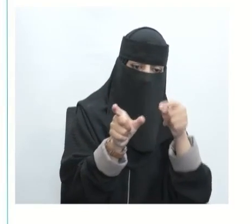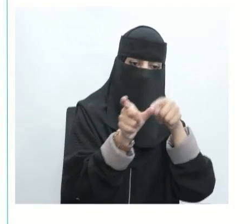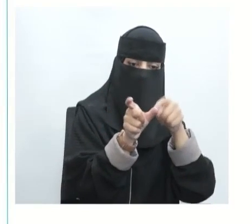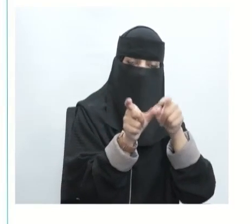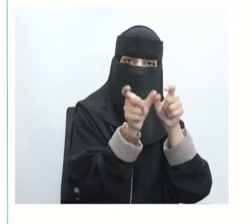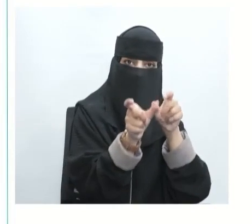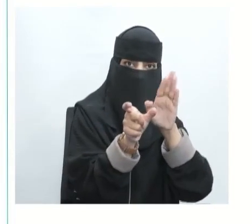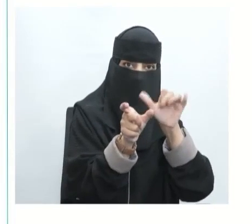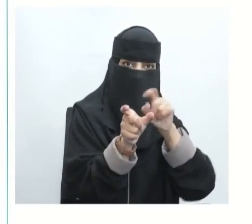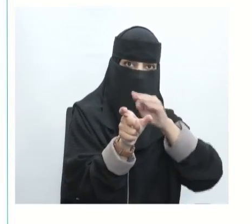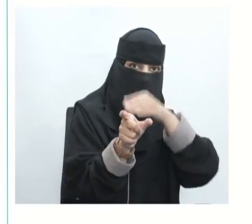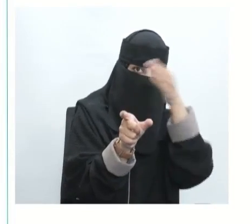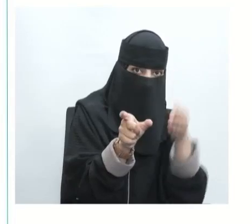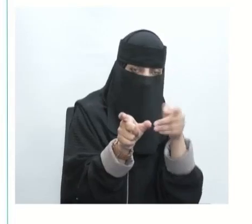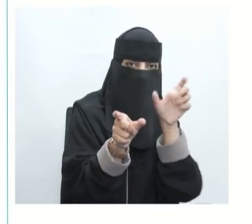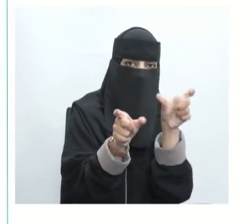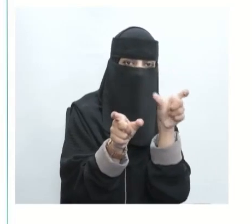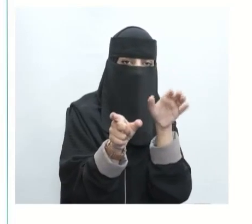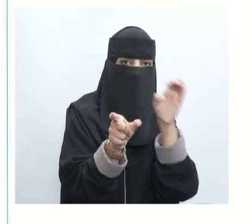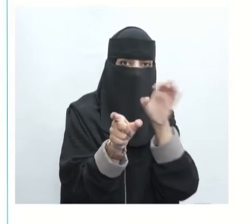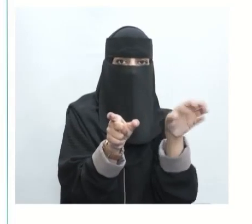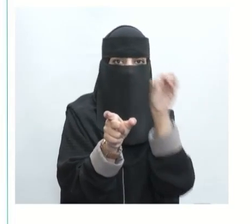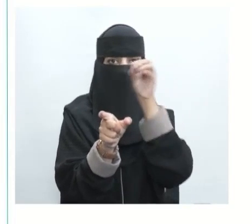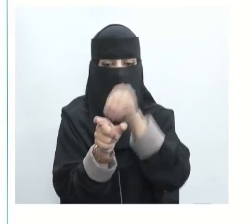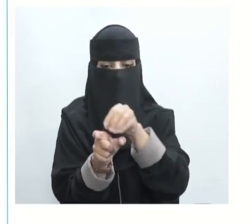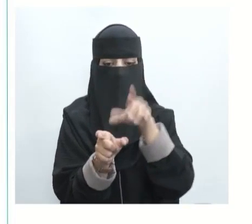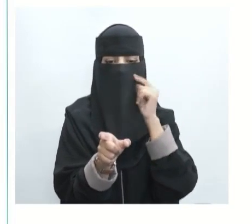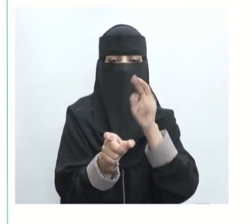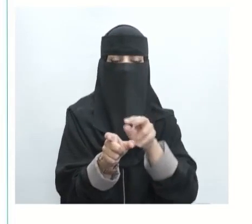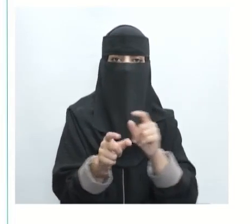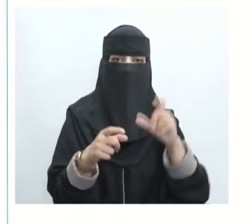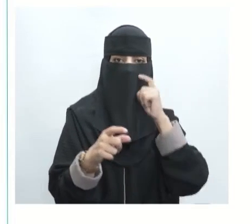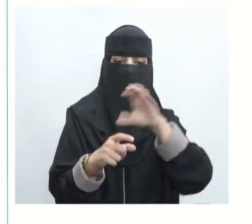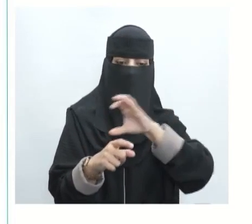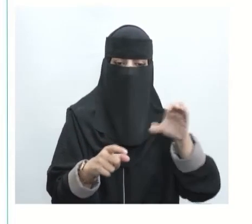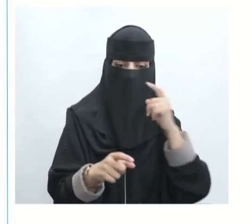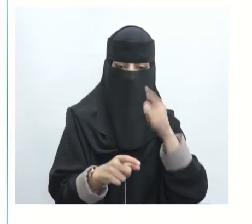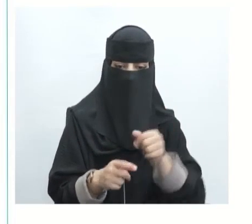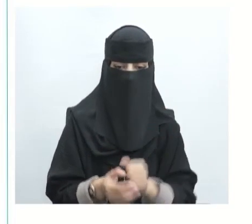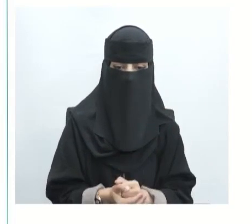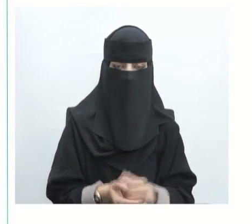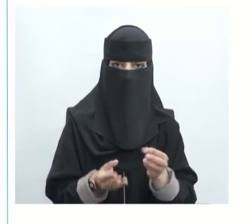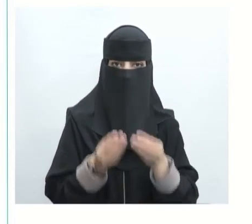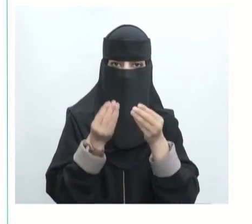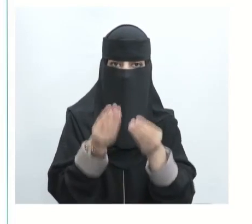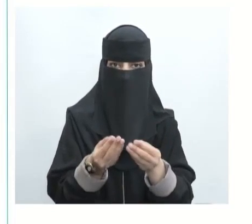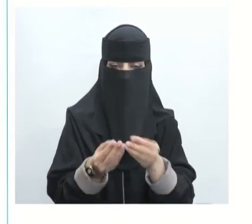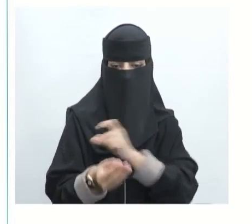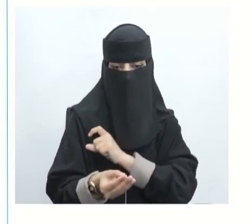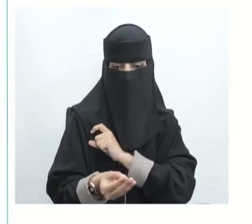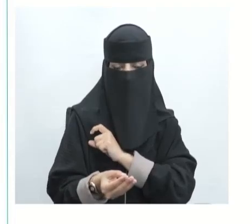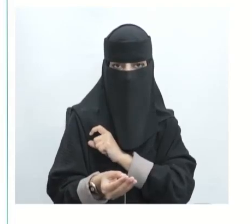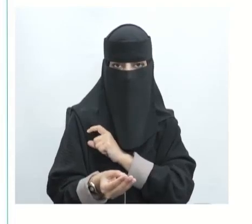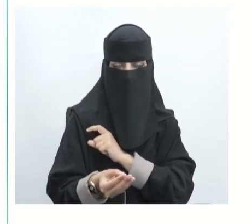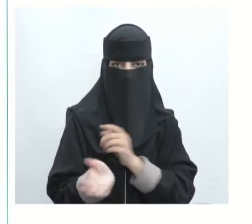تسلمت الطالبات الجوائز إلا الغائبات، فنقول هنالك أدوات الاستثناء.